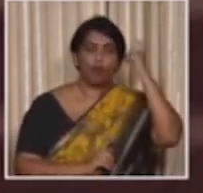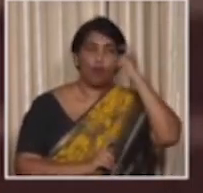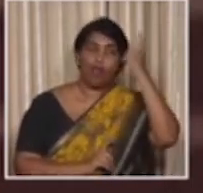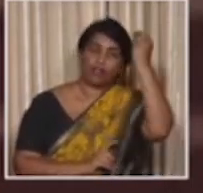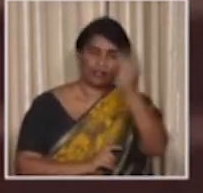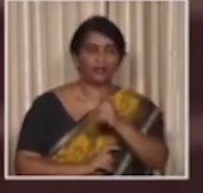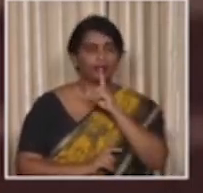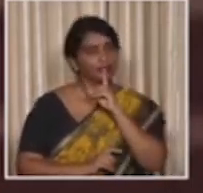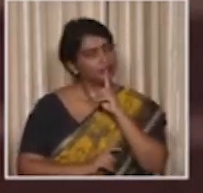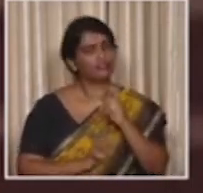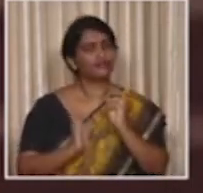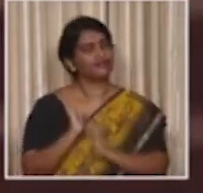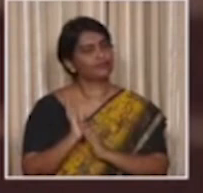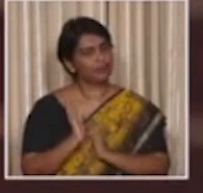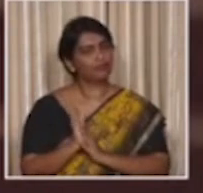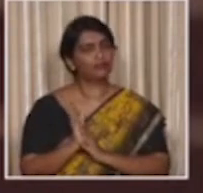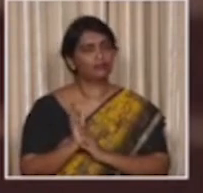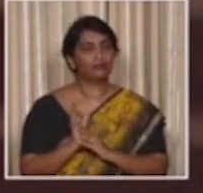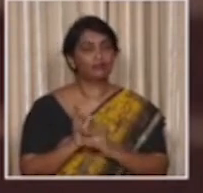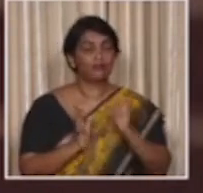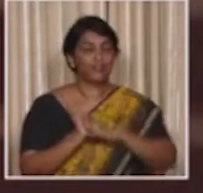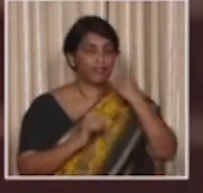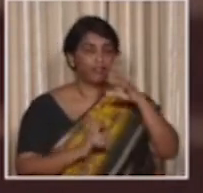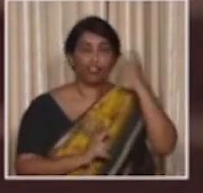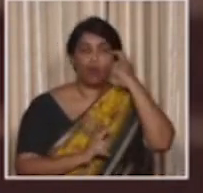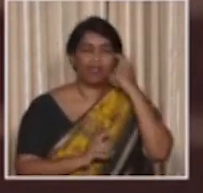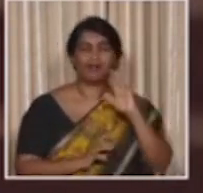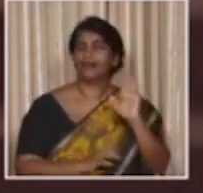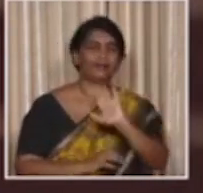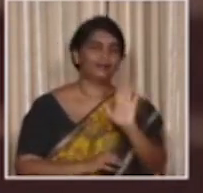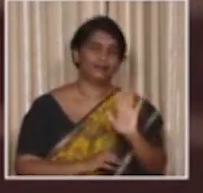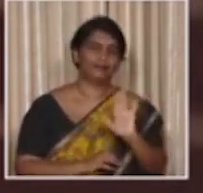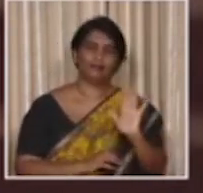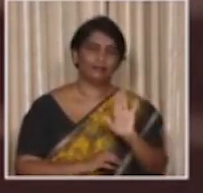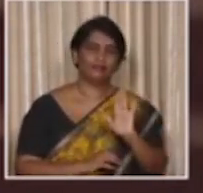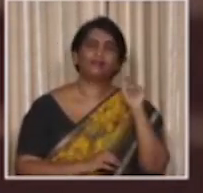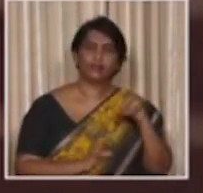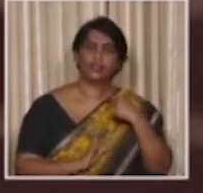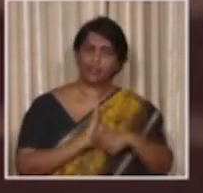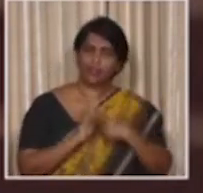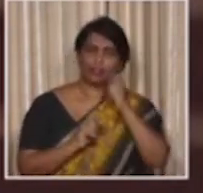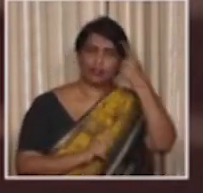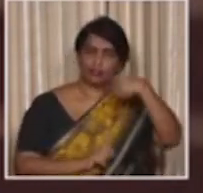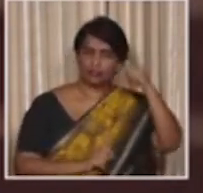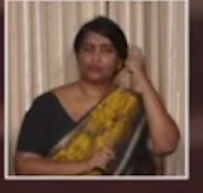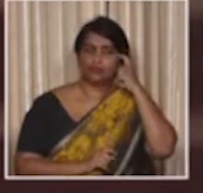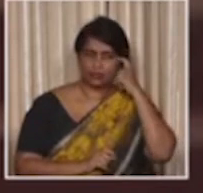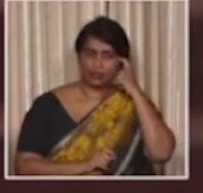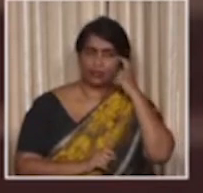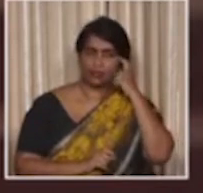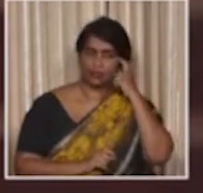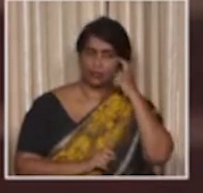පෑදෙයි කියනවා කාරක සභාවේ හින්දා මොලේ පෑදුණයි කියනවා. එහෙම එකක් නැහැ ගරු කතානායකතුමනි. මේක රටේ මිනිස්සු දැනුවත් වෙන්න ඕනි. මේ